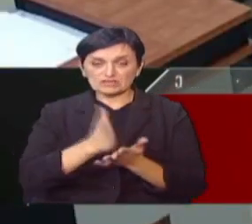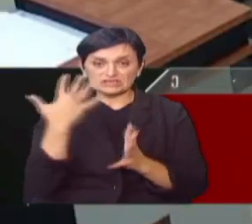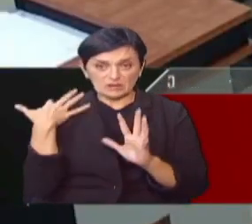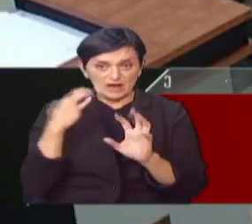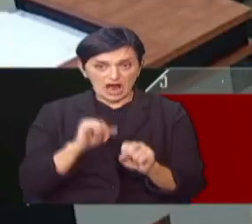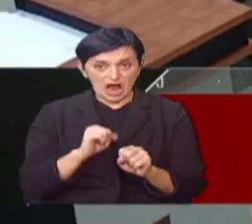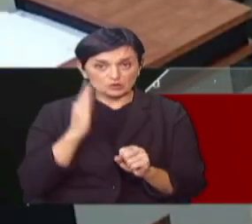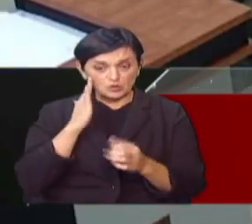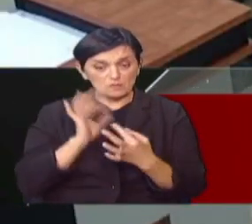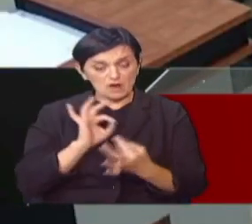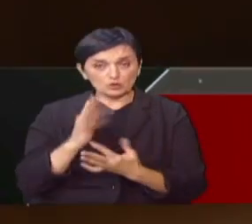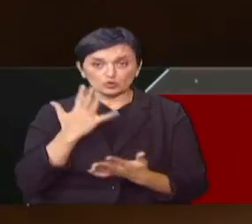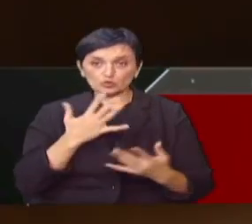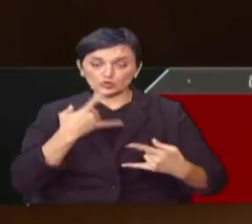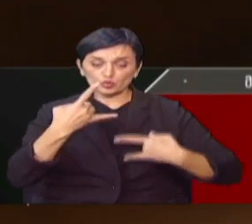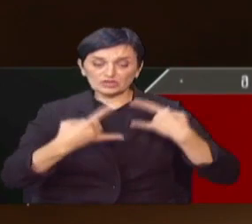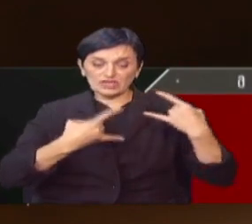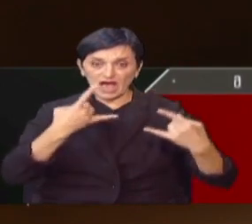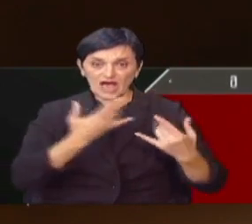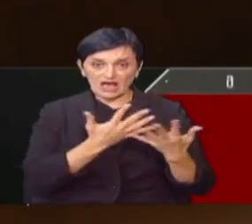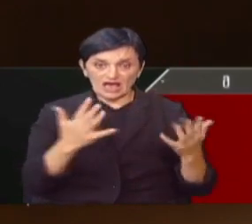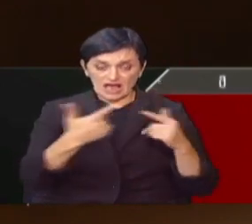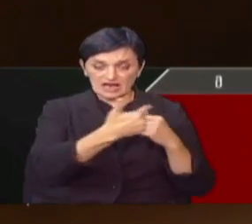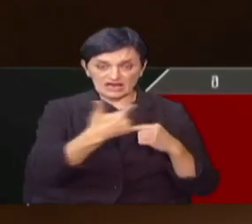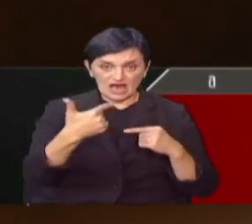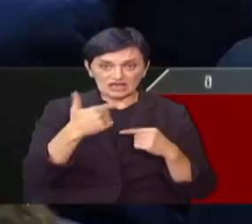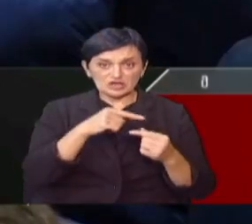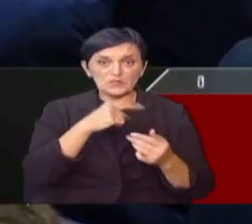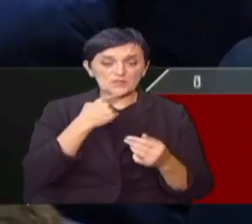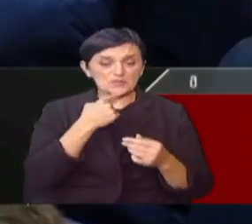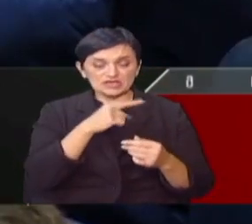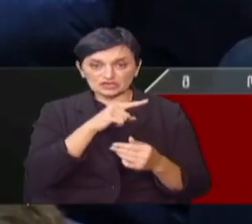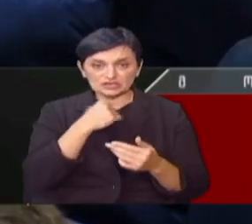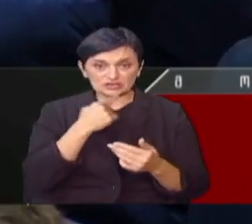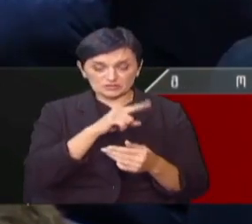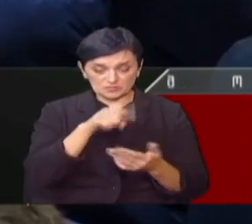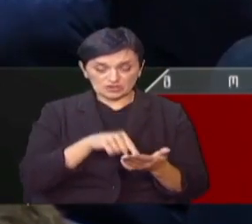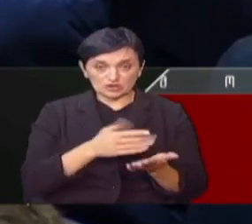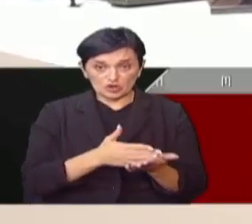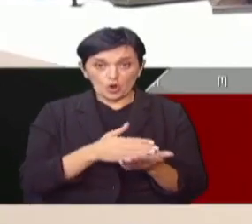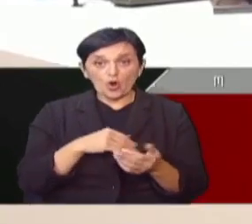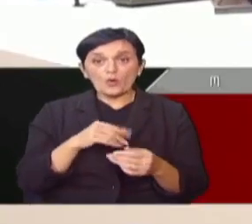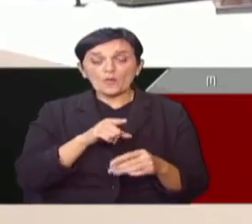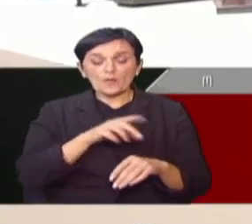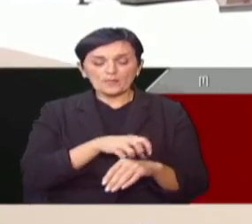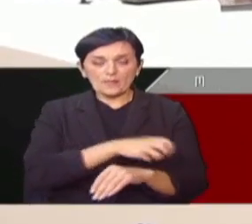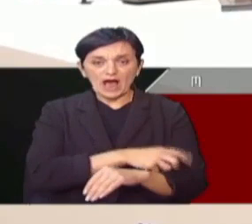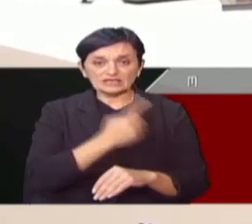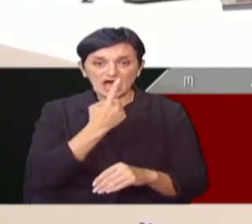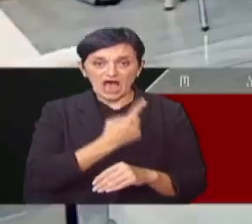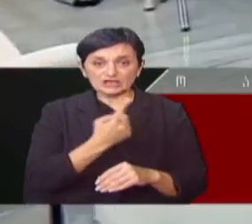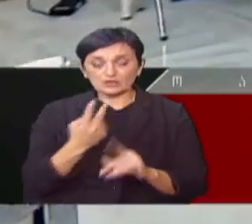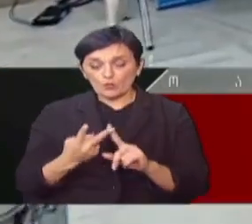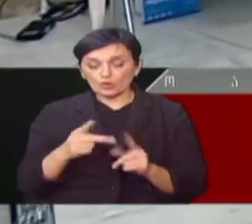მხარდაჭერით მართლდებოდა, თუ ტელეკამერებთან, სადაც ამ მიზანში ეჭვი შეიტანეს? მოპასუხე მმართველი პარტია მეორეს ერთი არგუმენტით